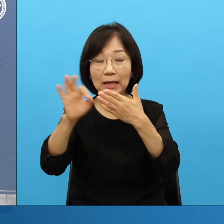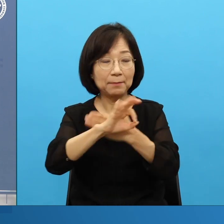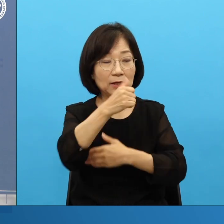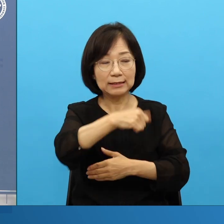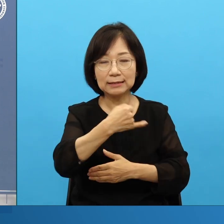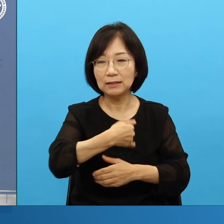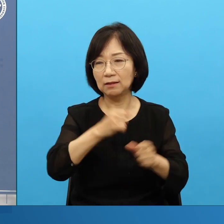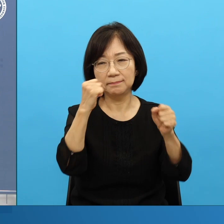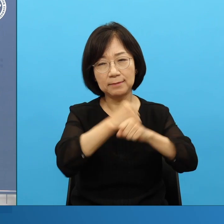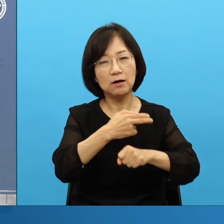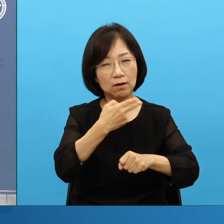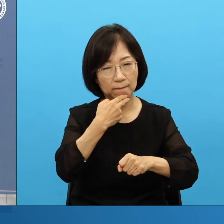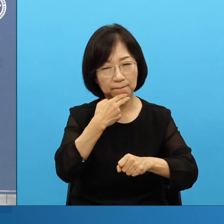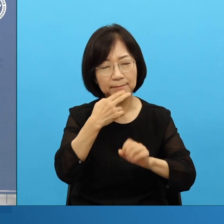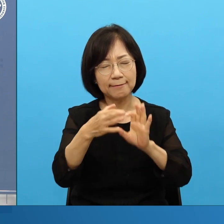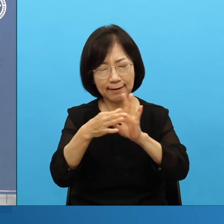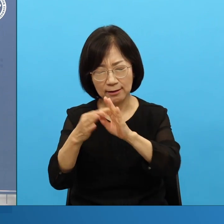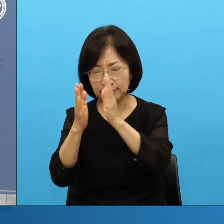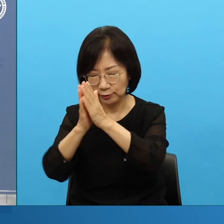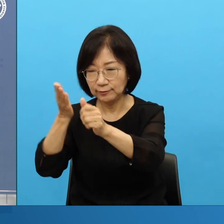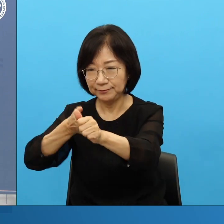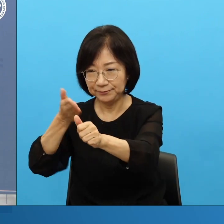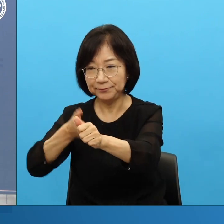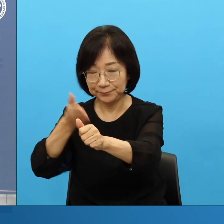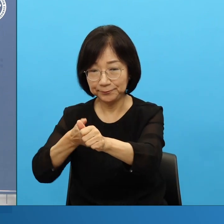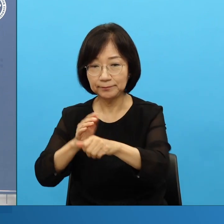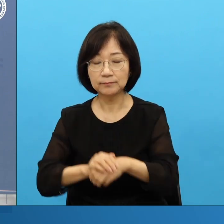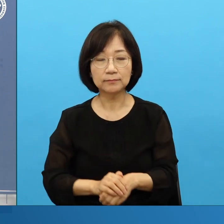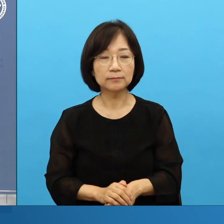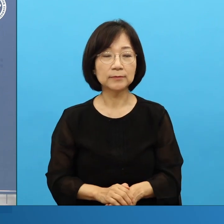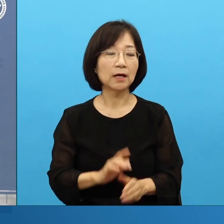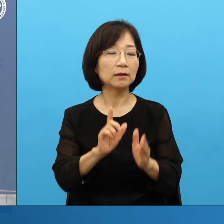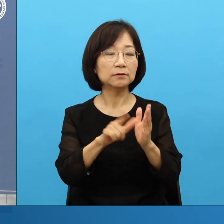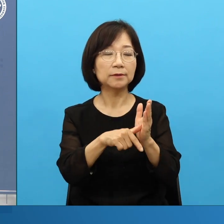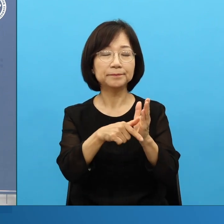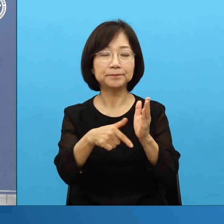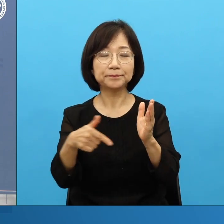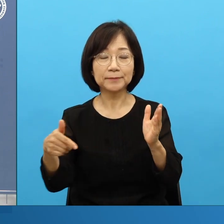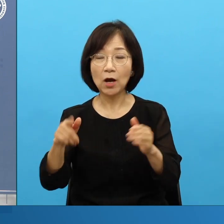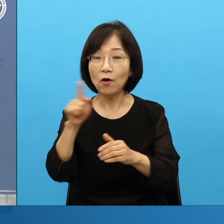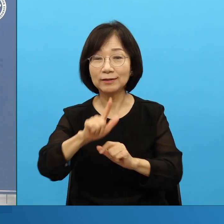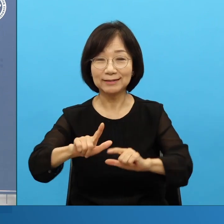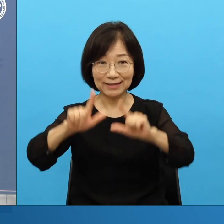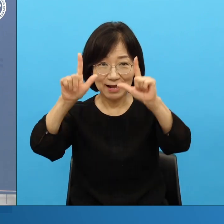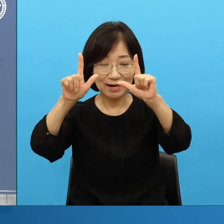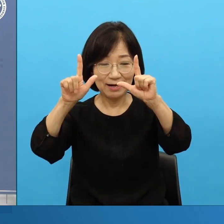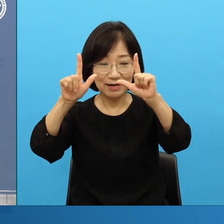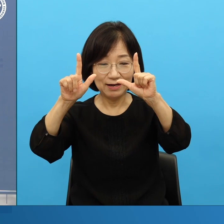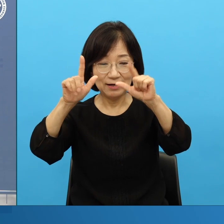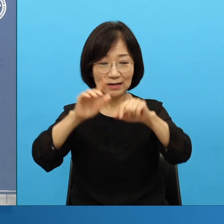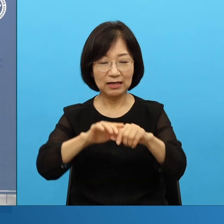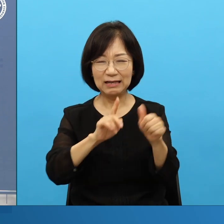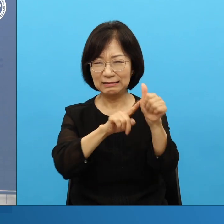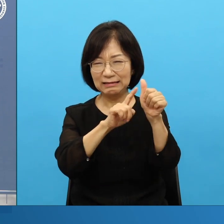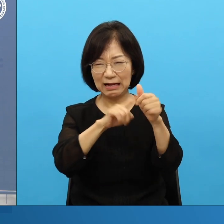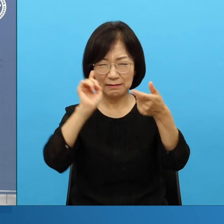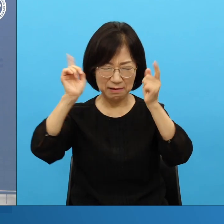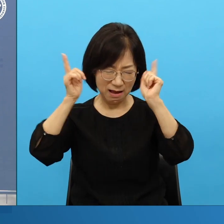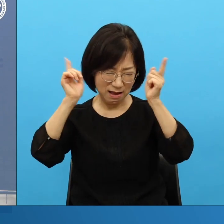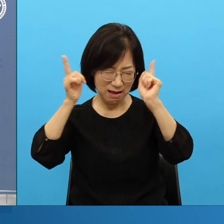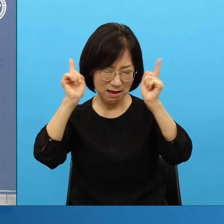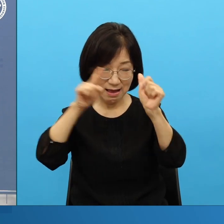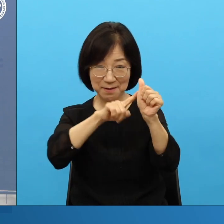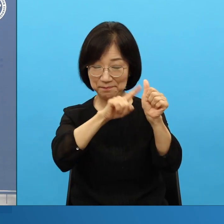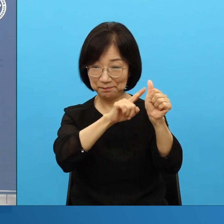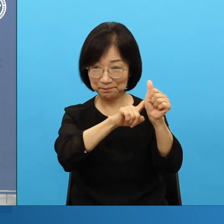not be destroyed. Continue to pray for 그러던 him. 어느 날 이 타락한 아들에게요. 하나님의 말씀이 임한 거예요. One day, God's